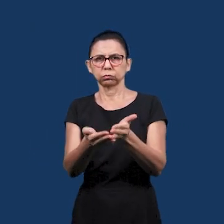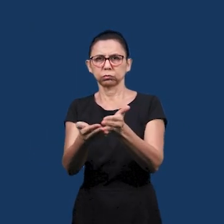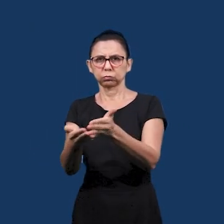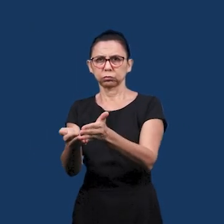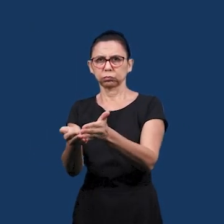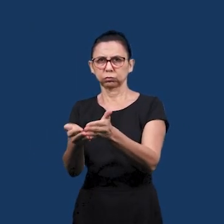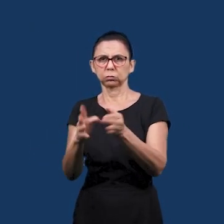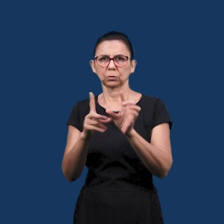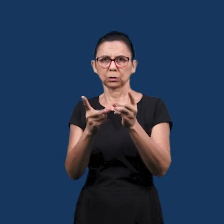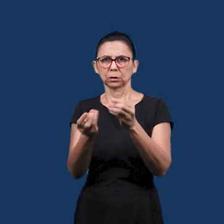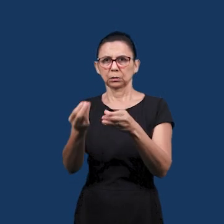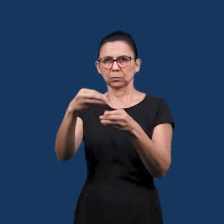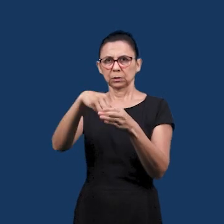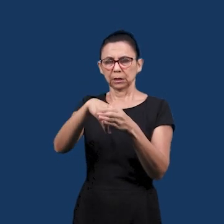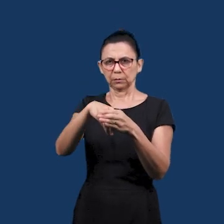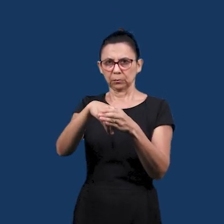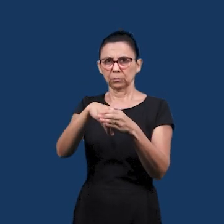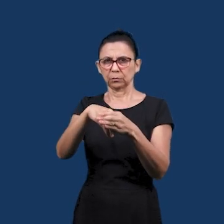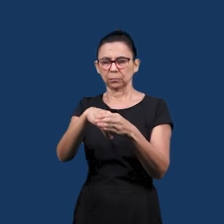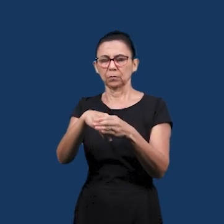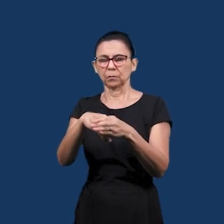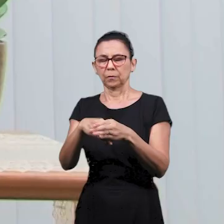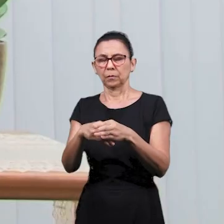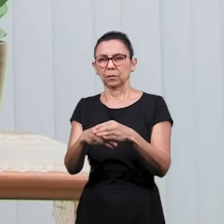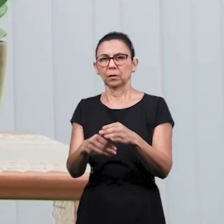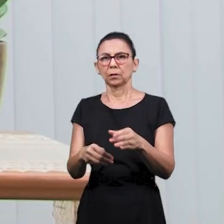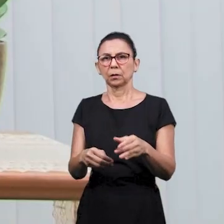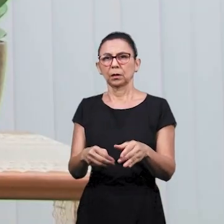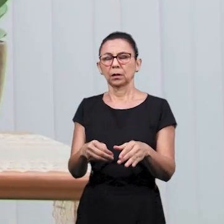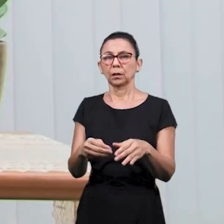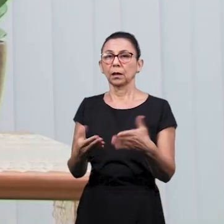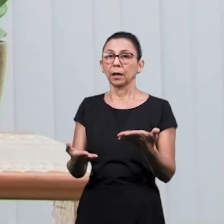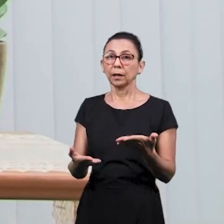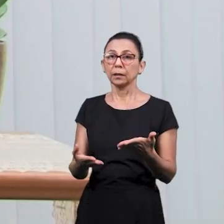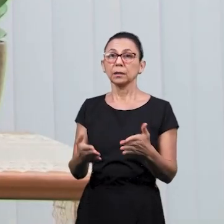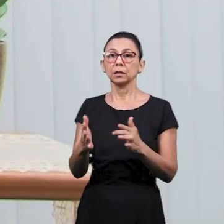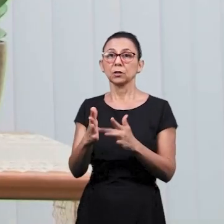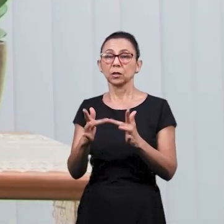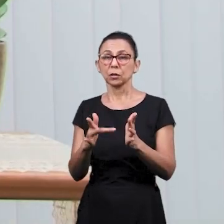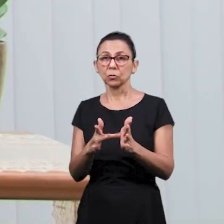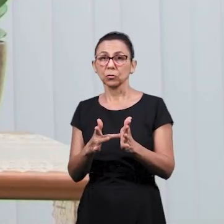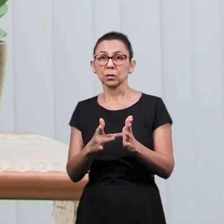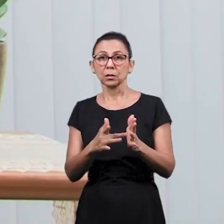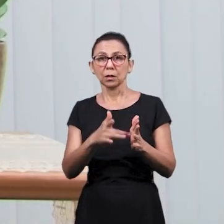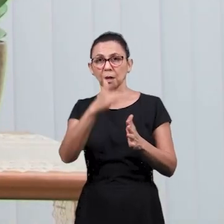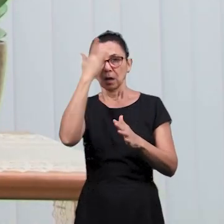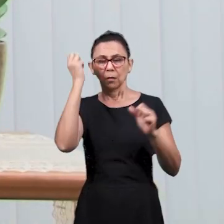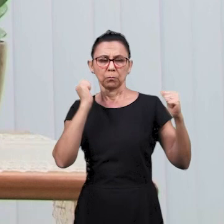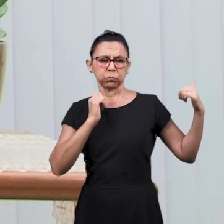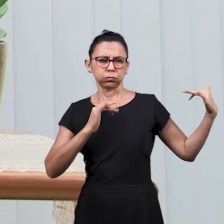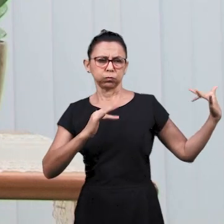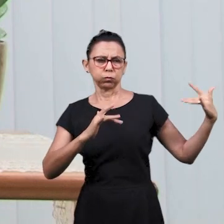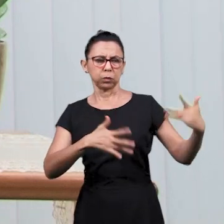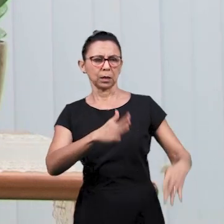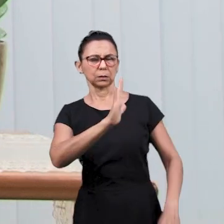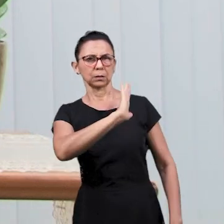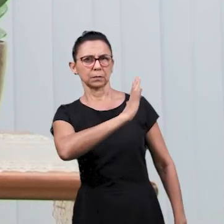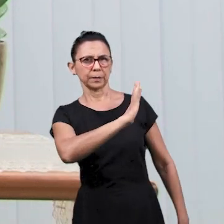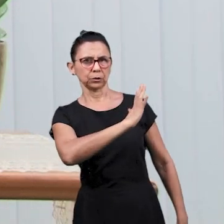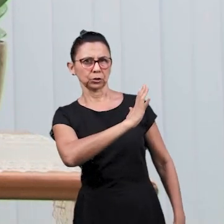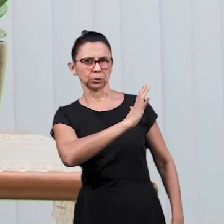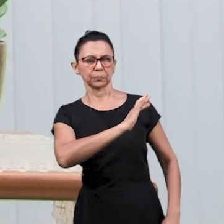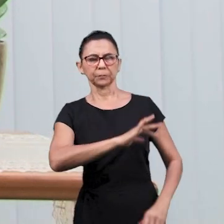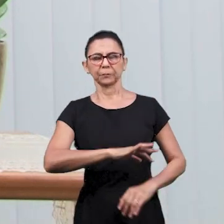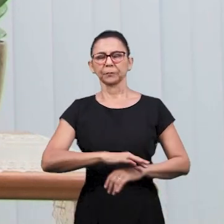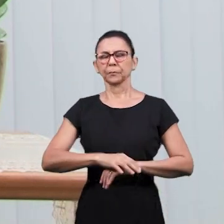пока Он отпустит народ. Стих 22. Итак, стих говорит нам очень ясно, что